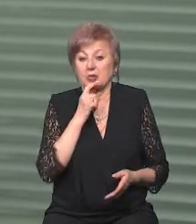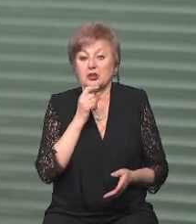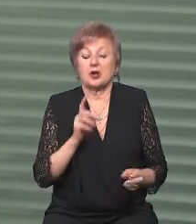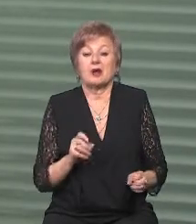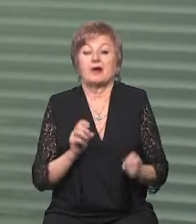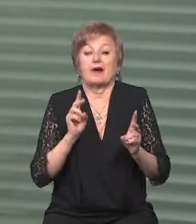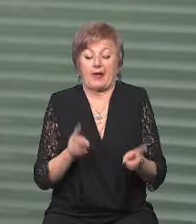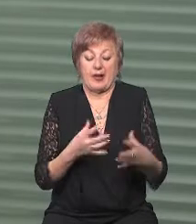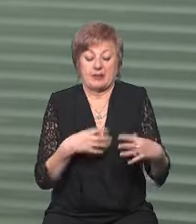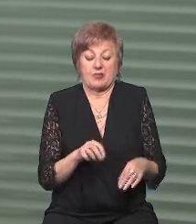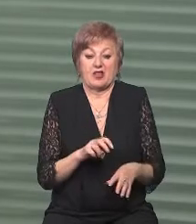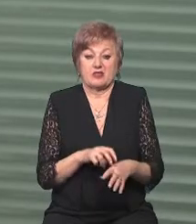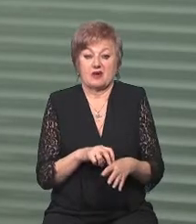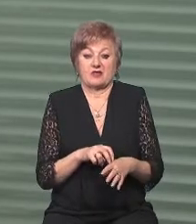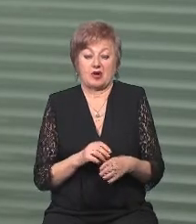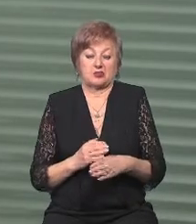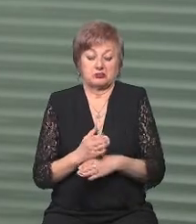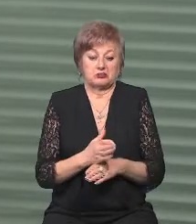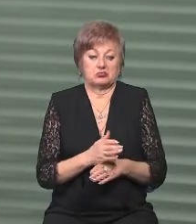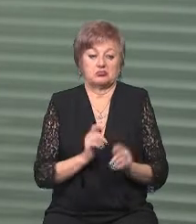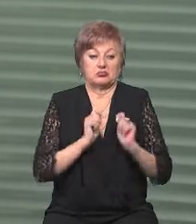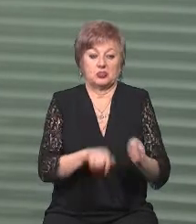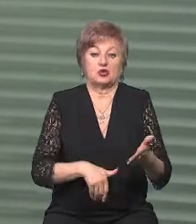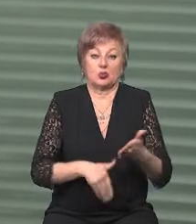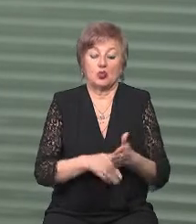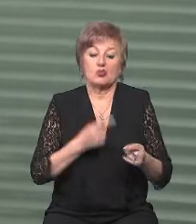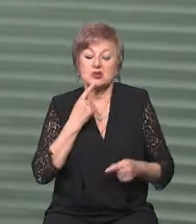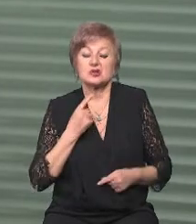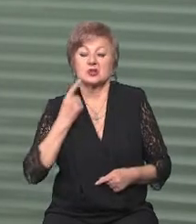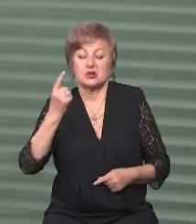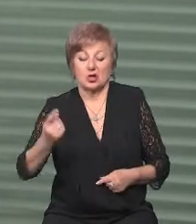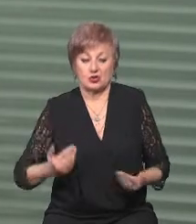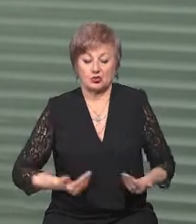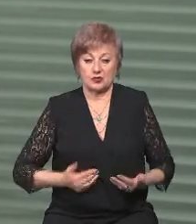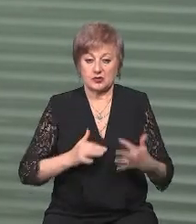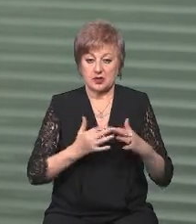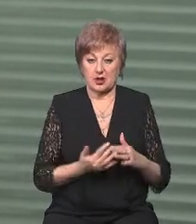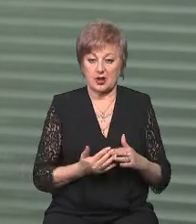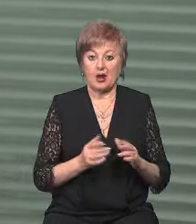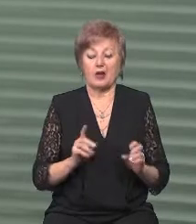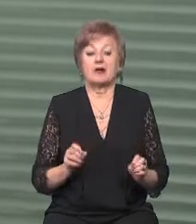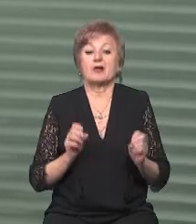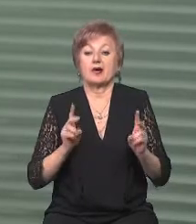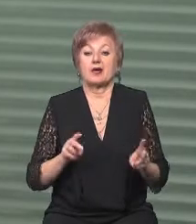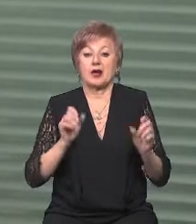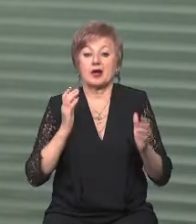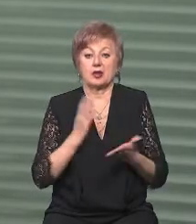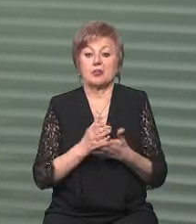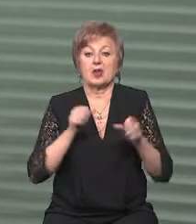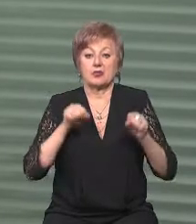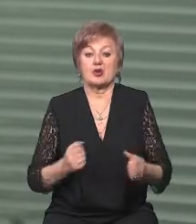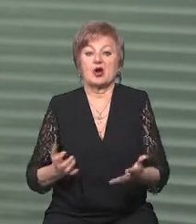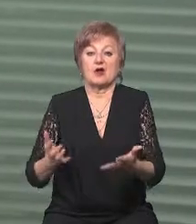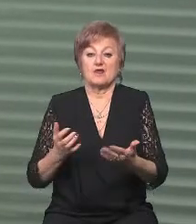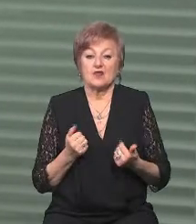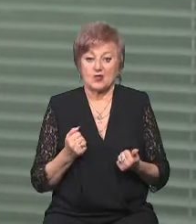чином сімейні лікарі будуть їм надавати допомогу в найвіддаленіших населених пунктах, і яким чином вони матимуть право отримати